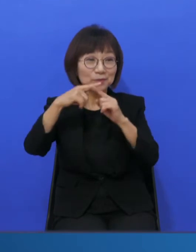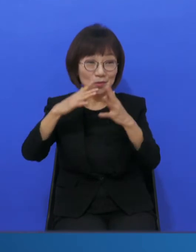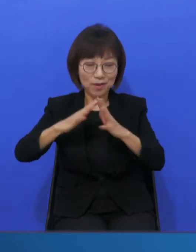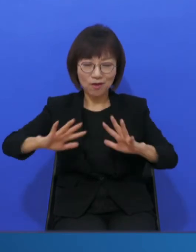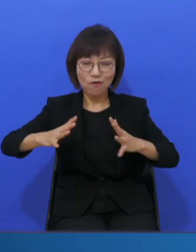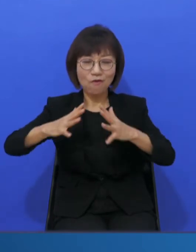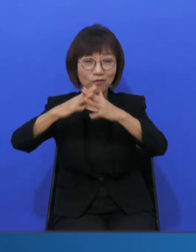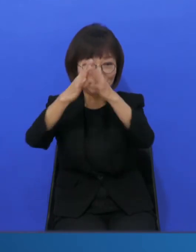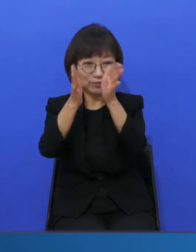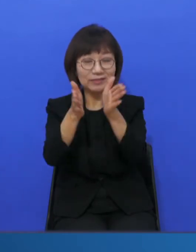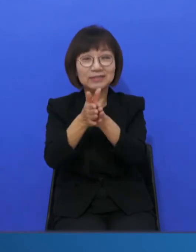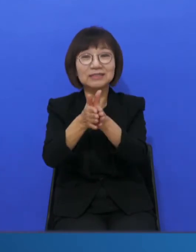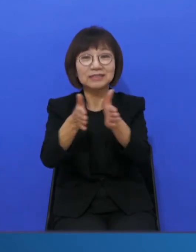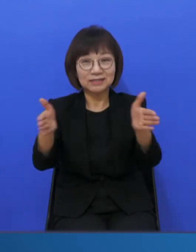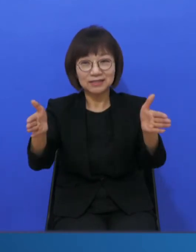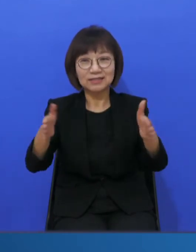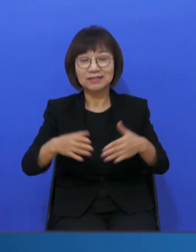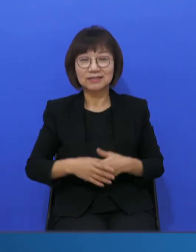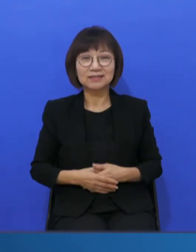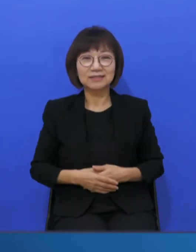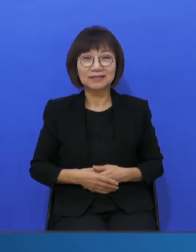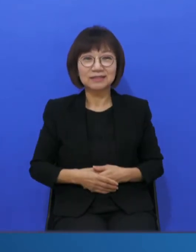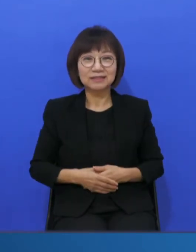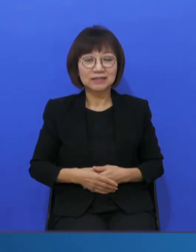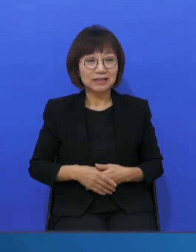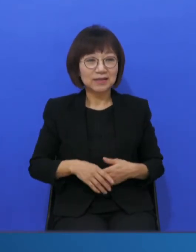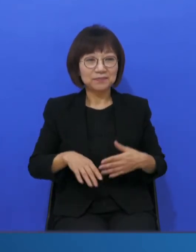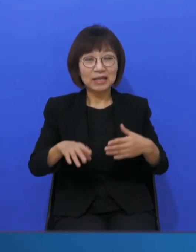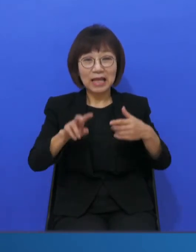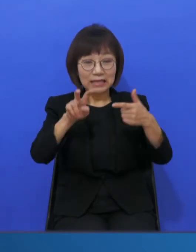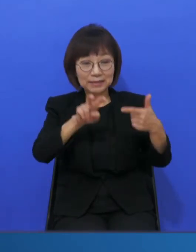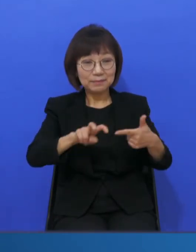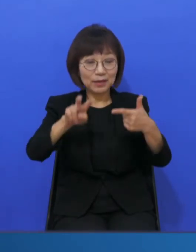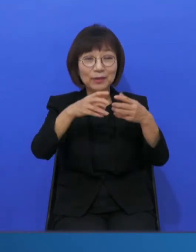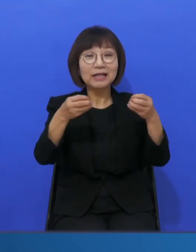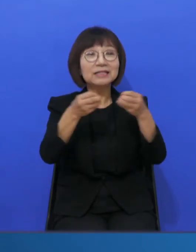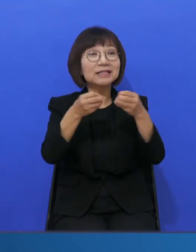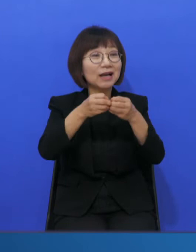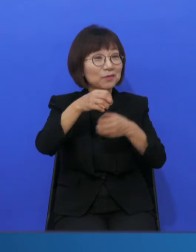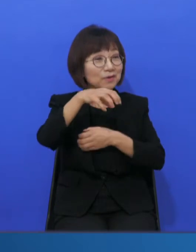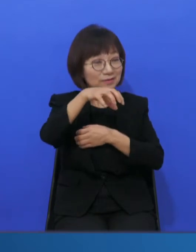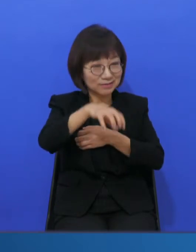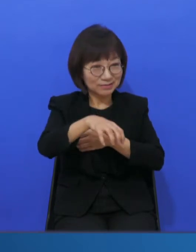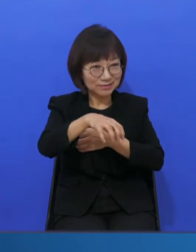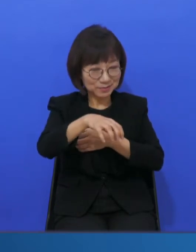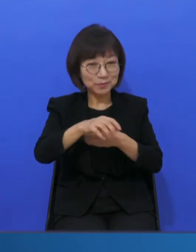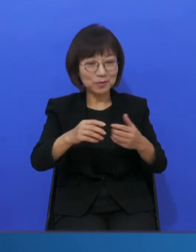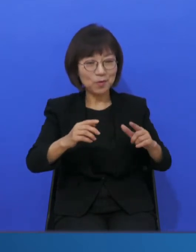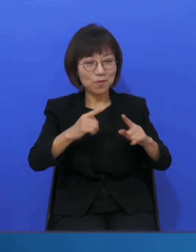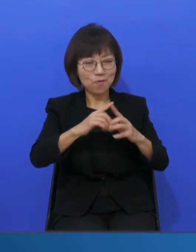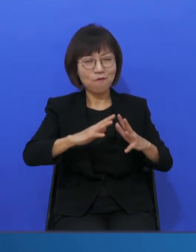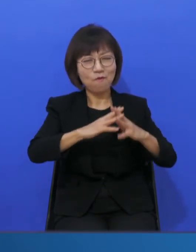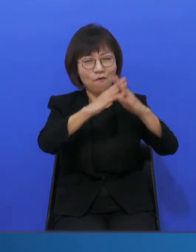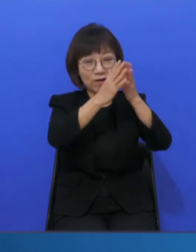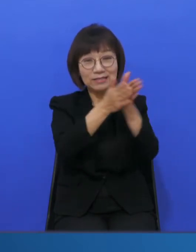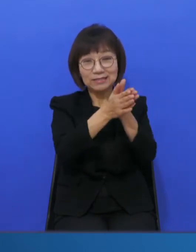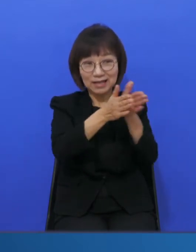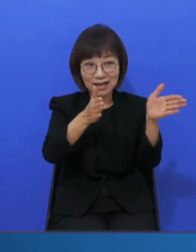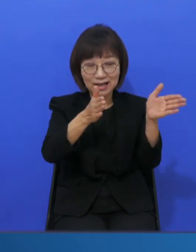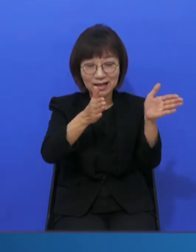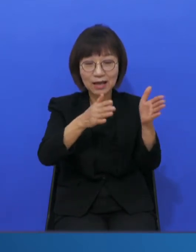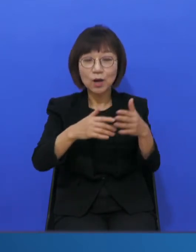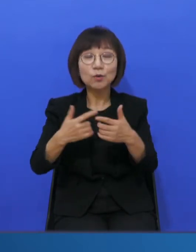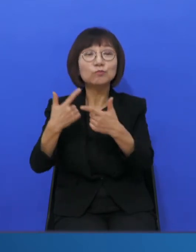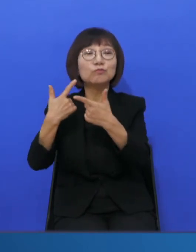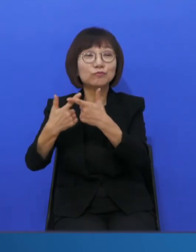Emmanuel Ursan, they're in the process of doing it. 임마누엘 창원 시작합니다. And Emmanuel Changwon Church, they're also 또 beginning. 우리 임마누엘 부산 시작합니다.